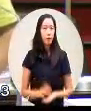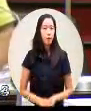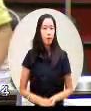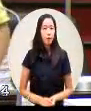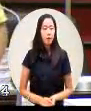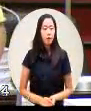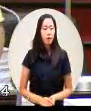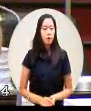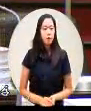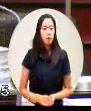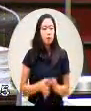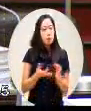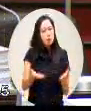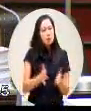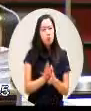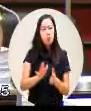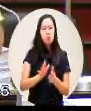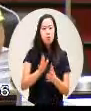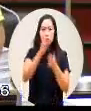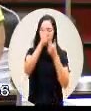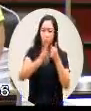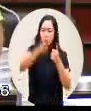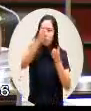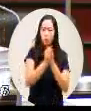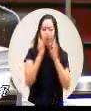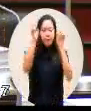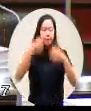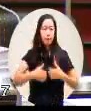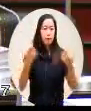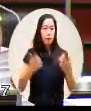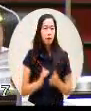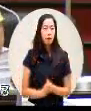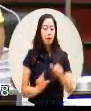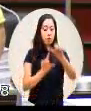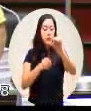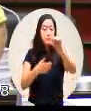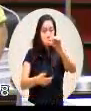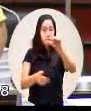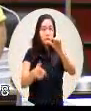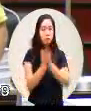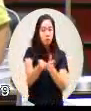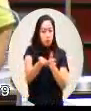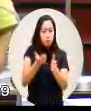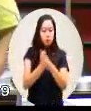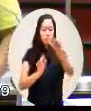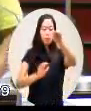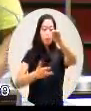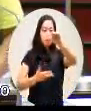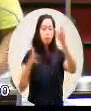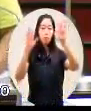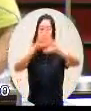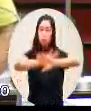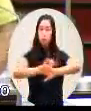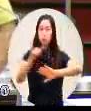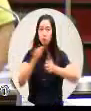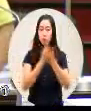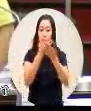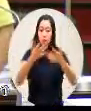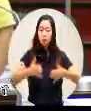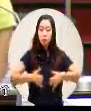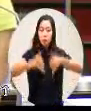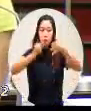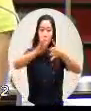闲话，宇宙开始生气，就是车到前一天车白暗，一直网络